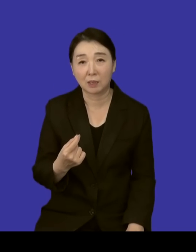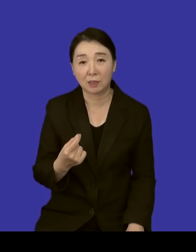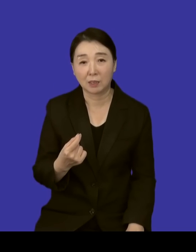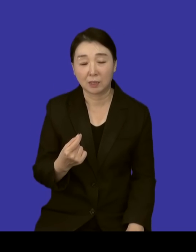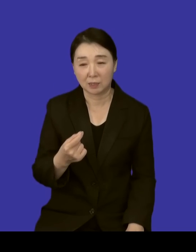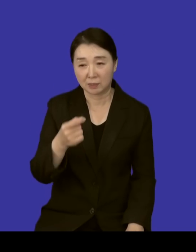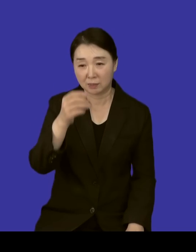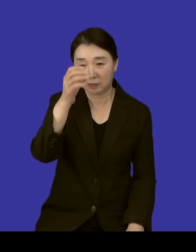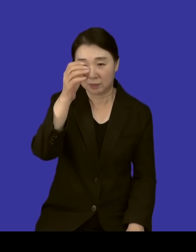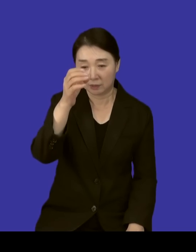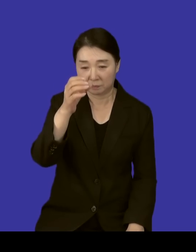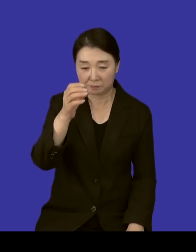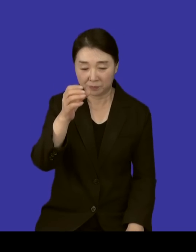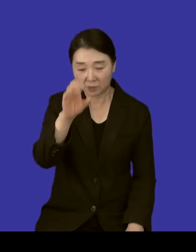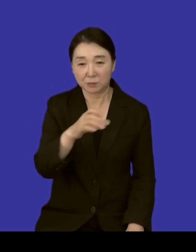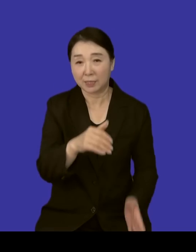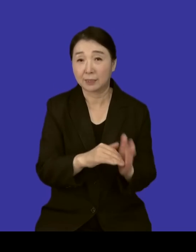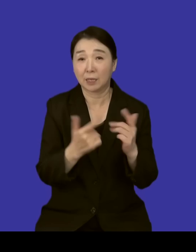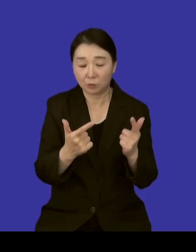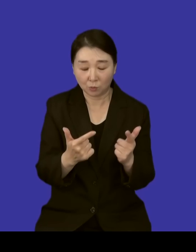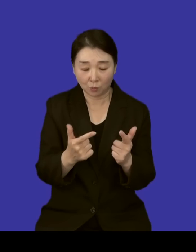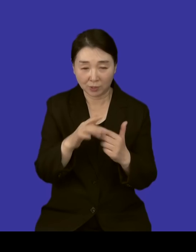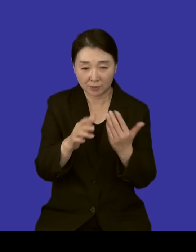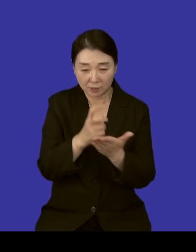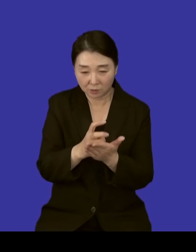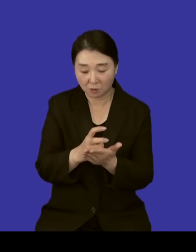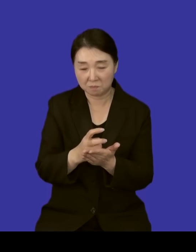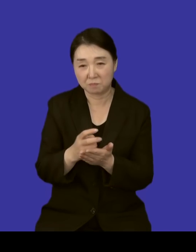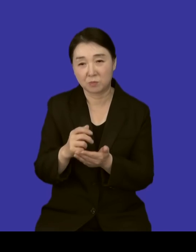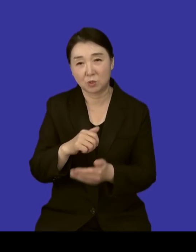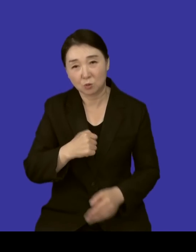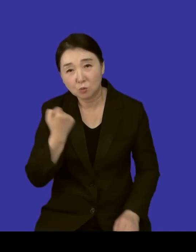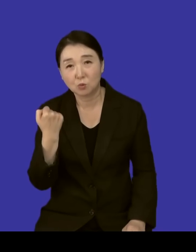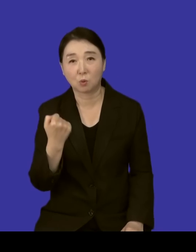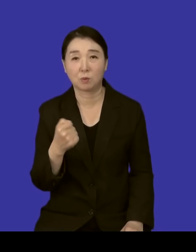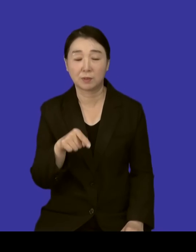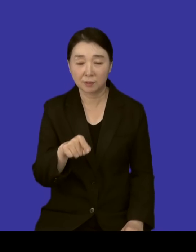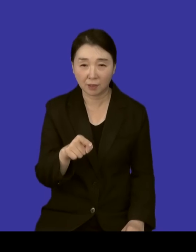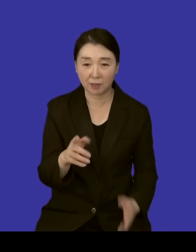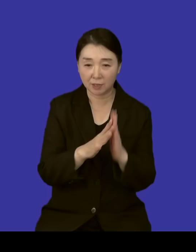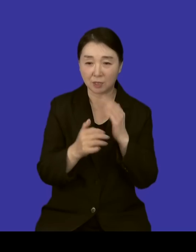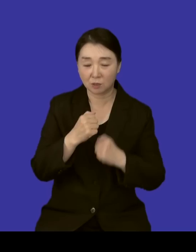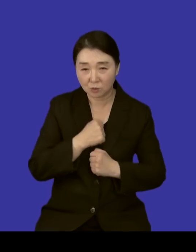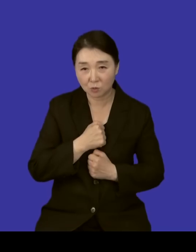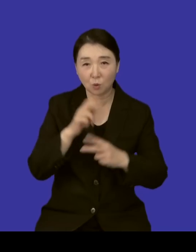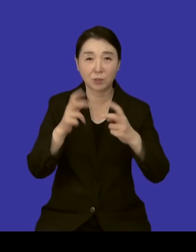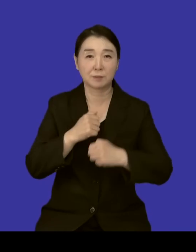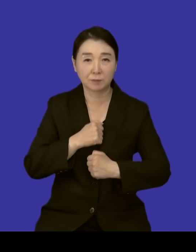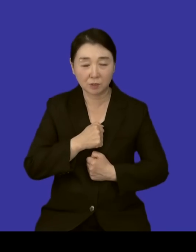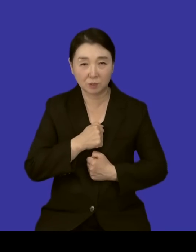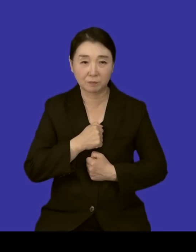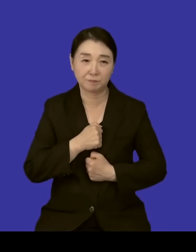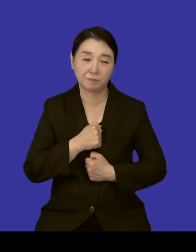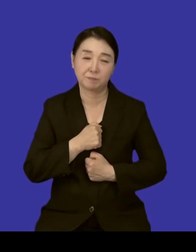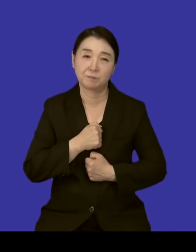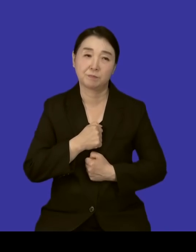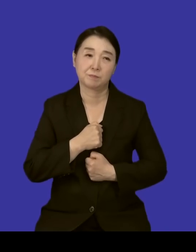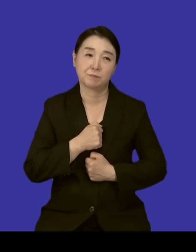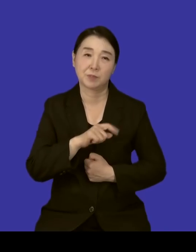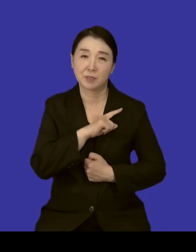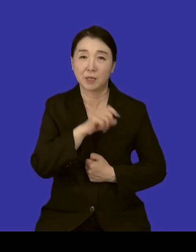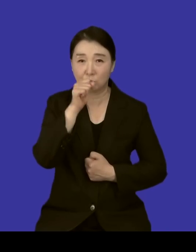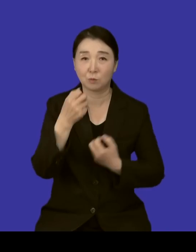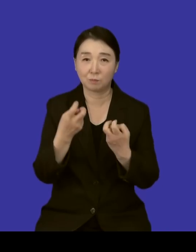힘든 일이지만 그것은 가정을 지키고 회사를 지키고 나라를 지키는 최고의 비결이 되는 것 같아요. 네. 네. 그러니까